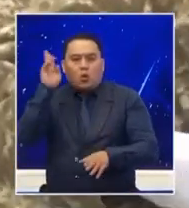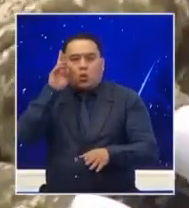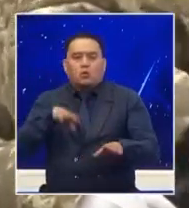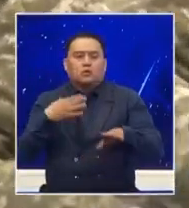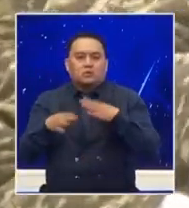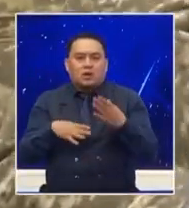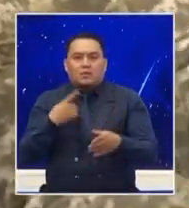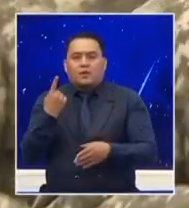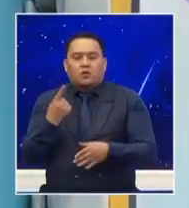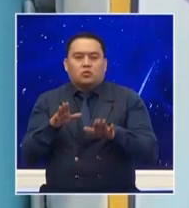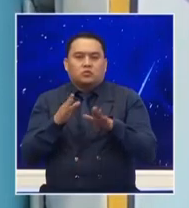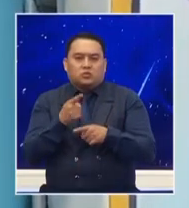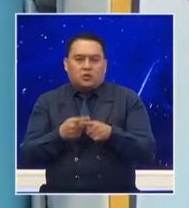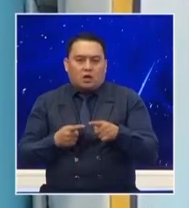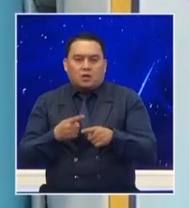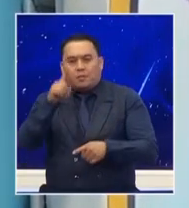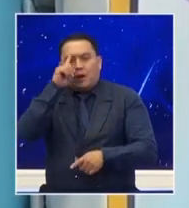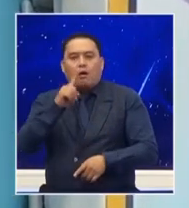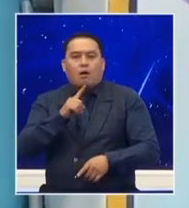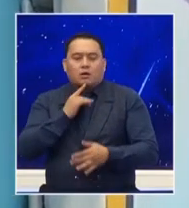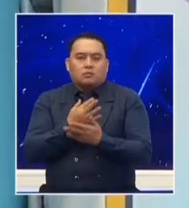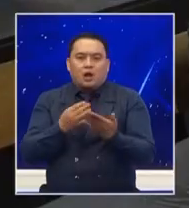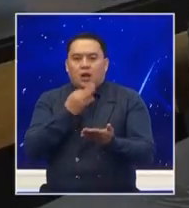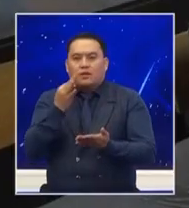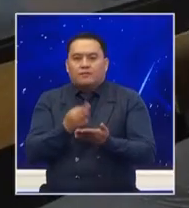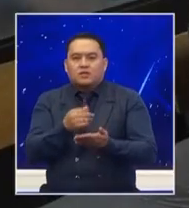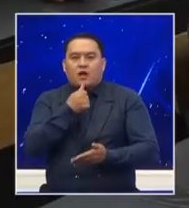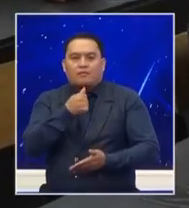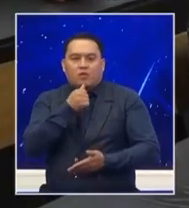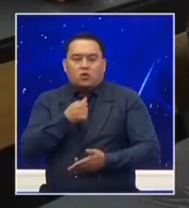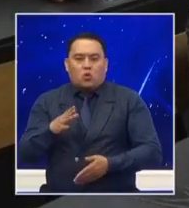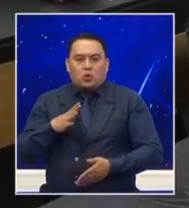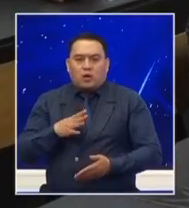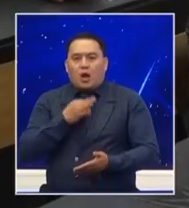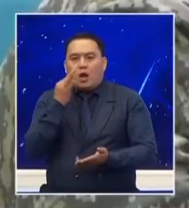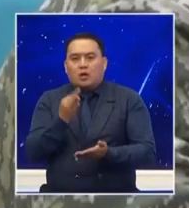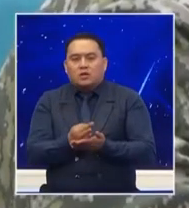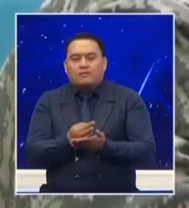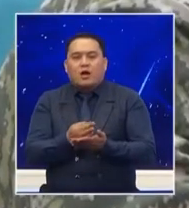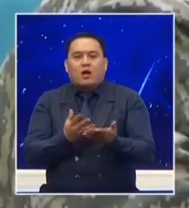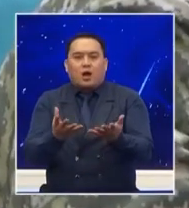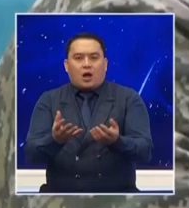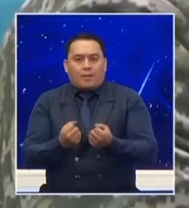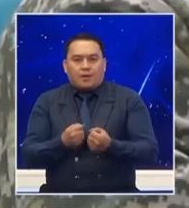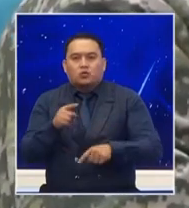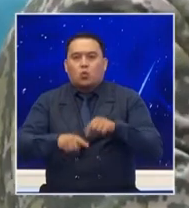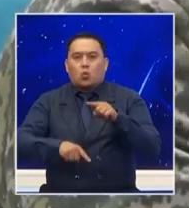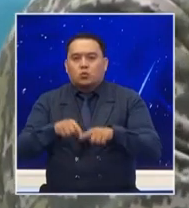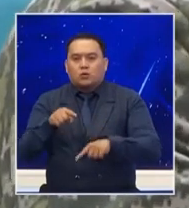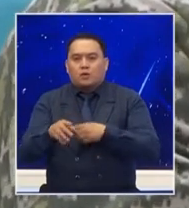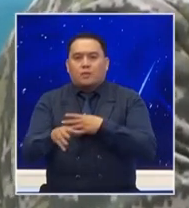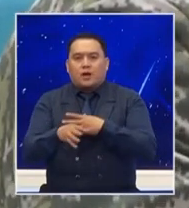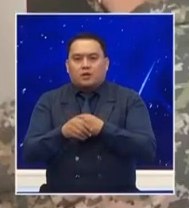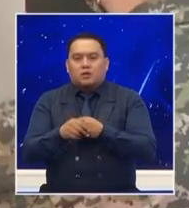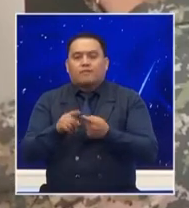үйренерлерінің бір парасы. Олар бір ай ішінде біраз жауынгерлік сынақтан өтті. Ант қабылдау рәсімінен кейін олар туыс туғандармен